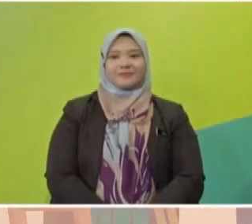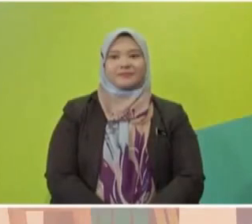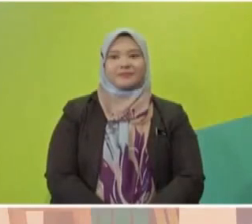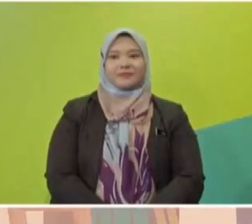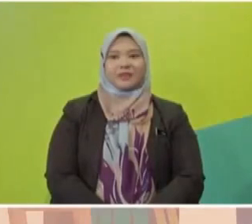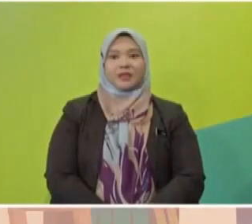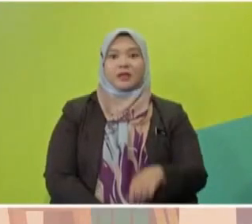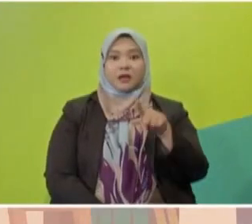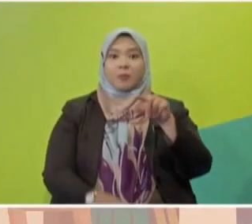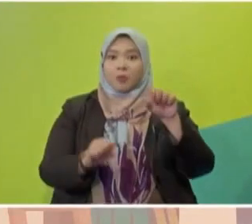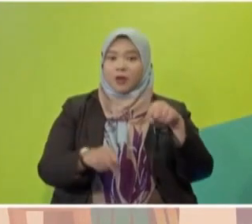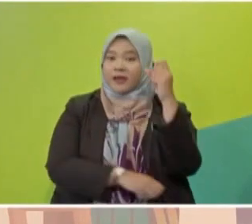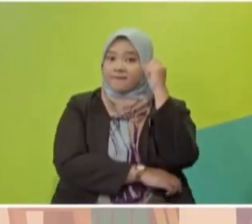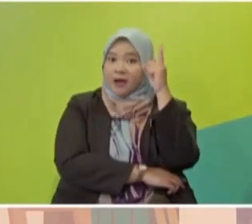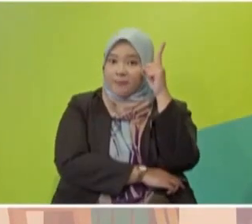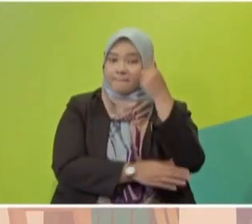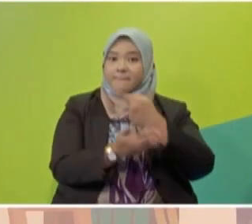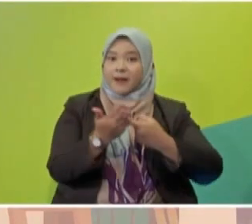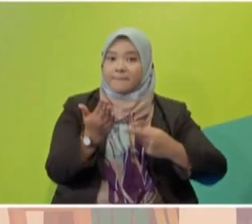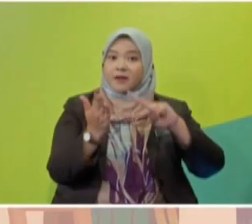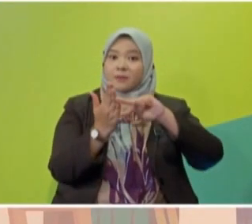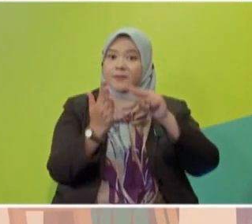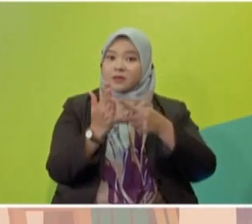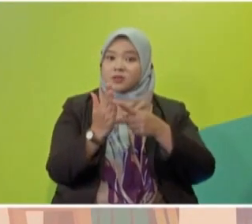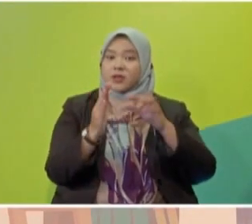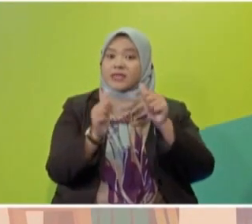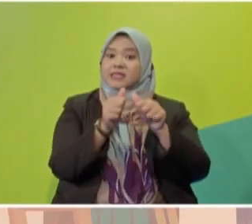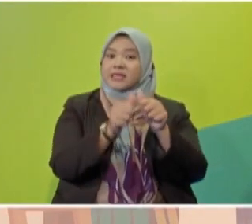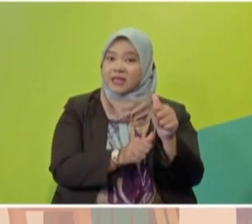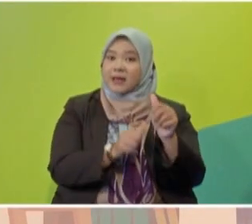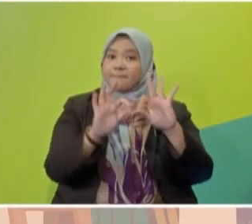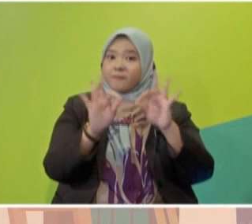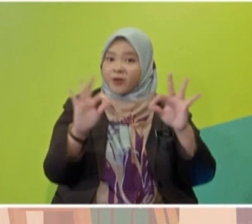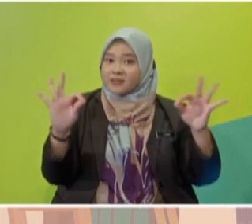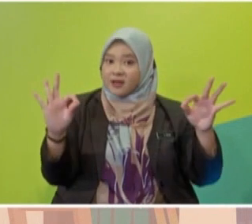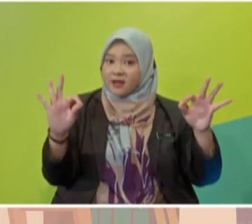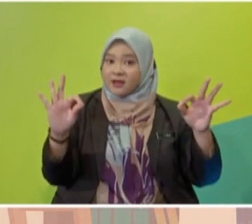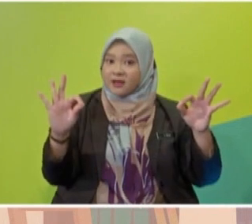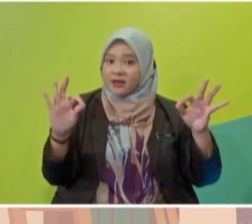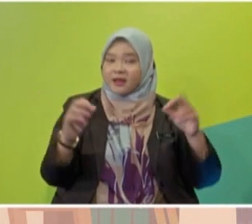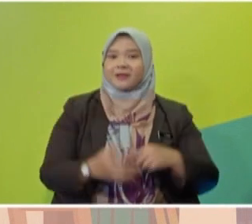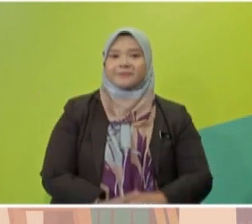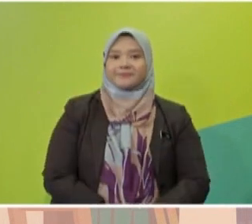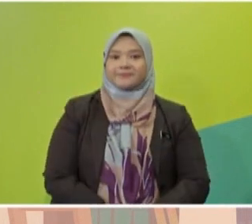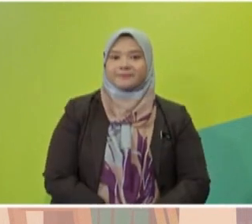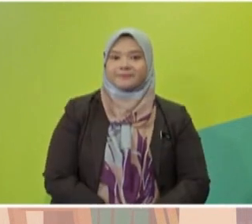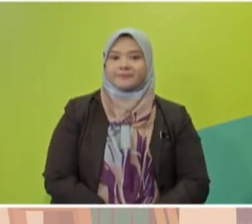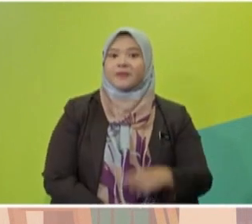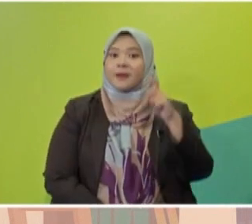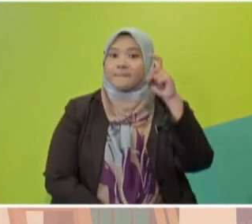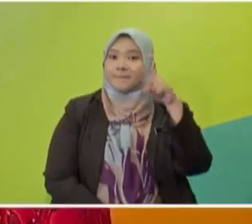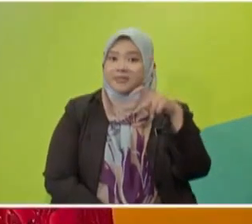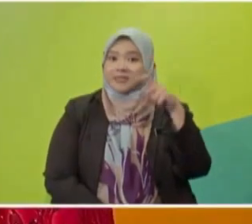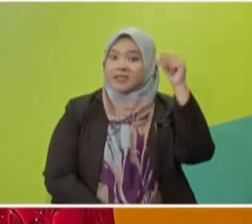Bersahabat baik ialah berkawan rapat. Bersahabat baik adalah berkawan rapat. Ya. Yeah. Baik. Saya pilih dua